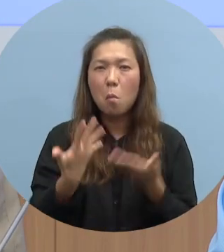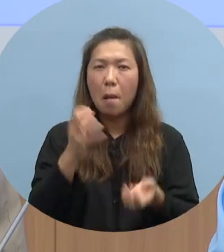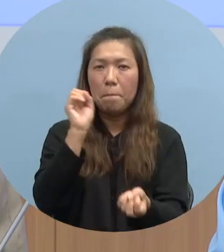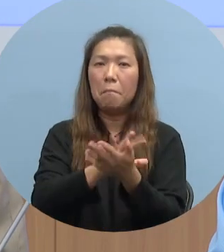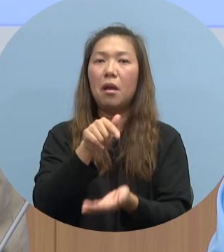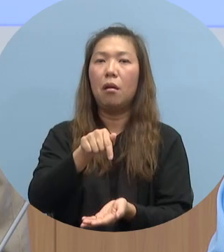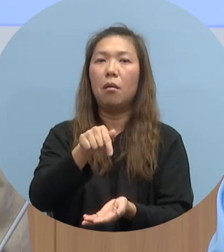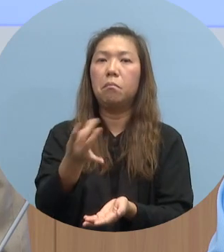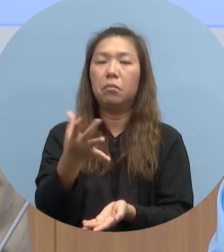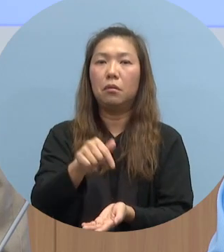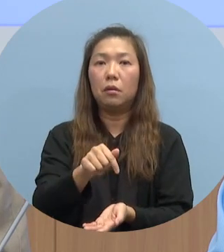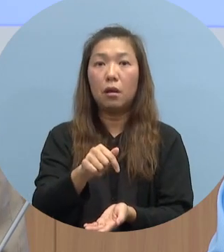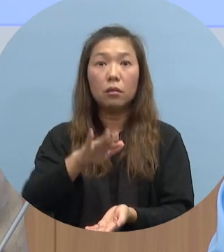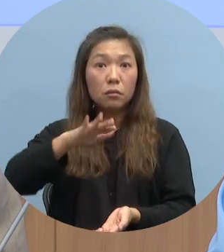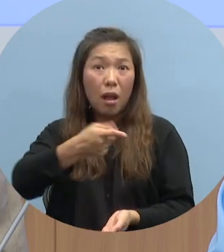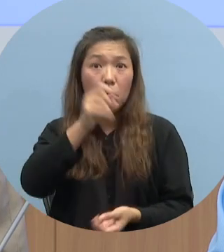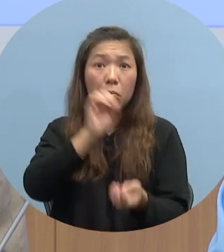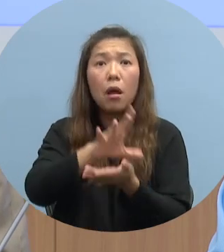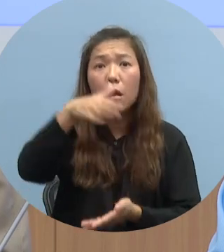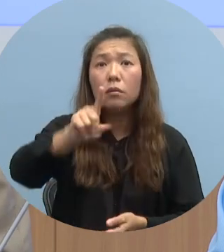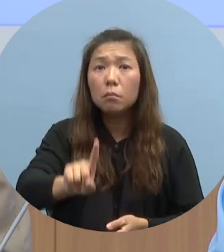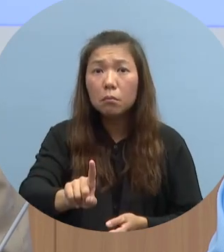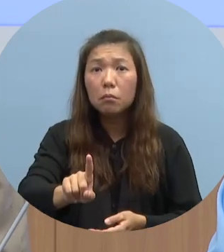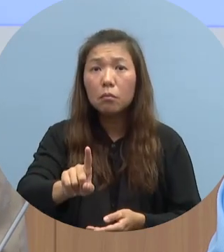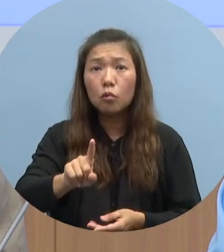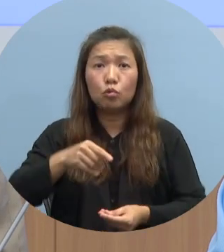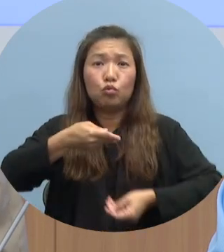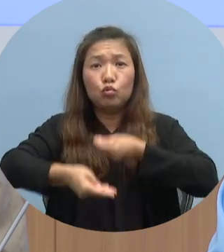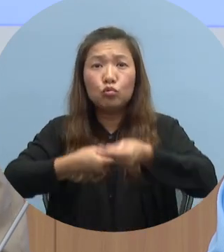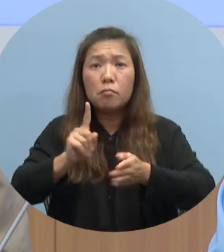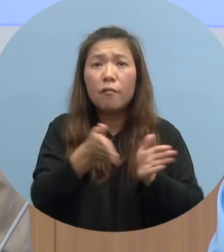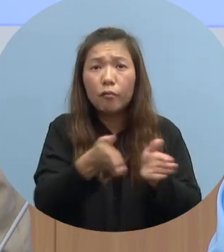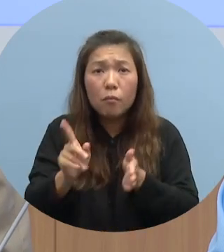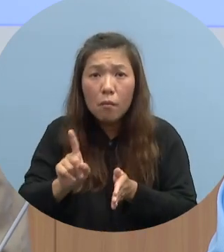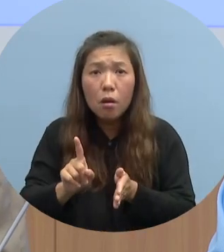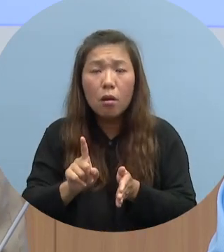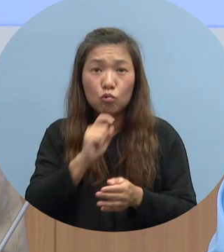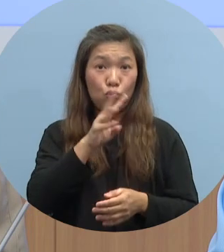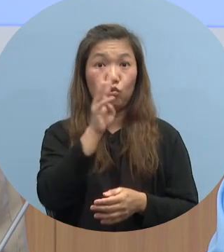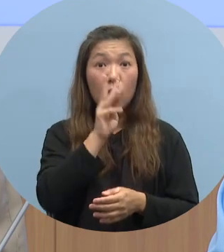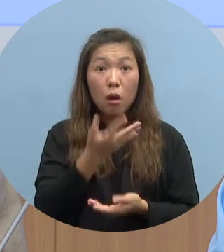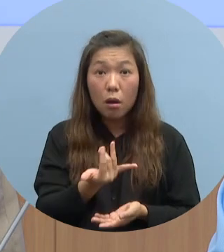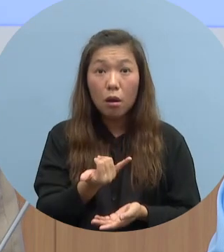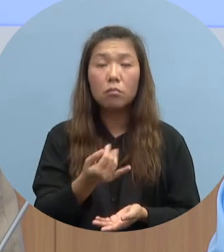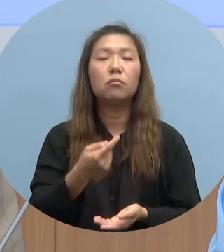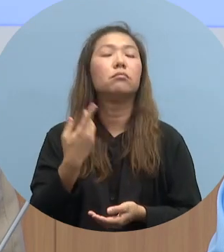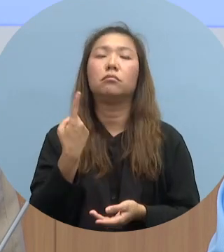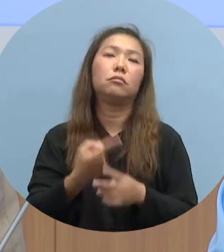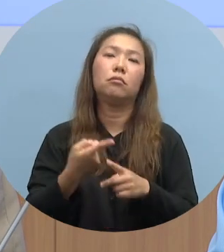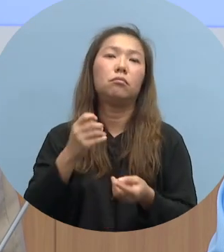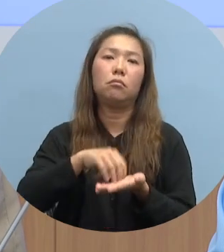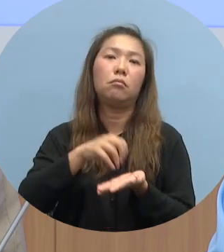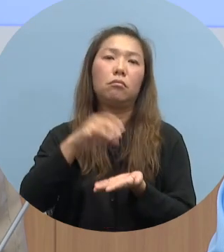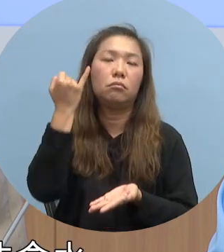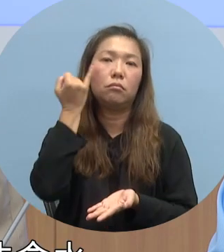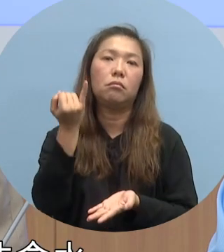個病人，但係佢點感染到咧？係經咩途徑？係咪經啲水咧？其實我哋唔知啊，到呢個階段